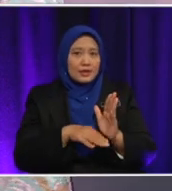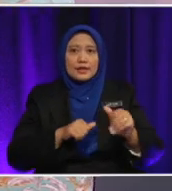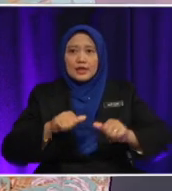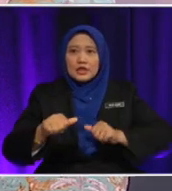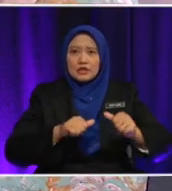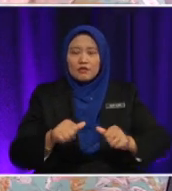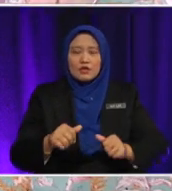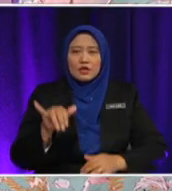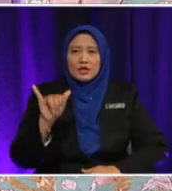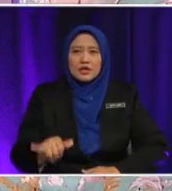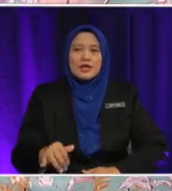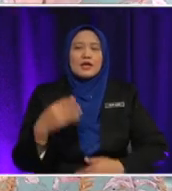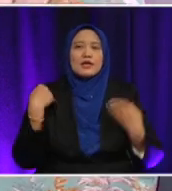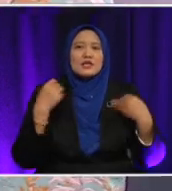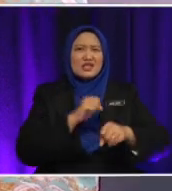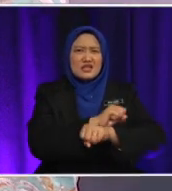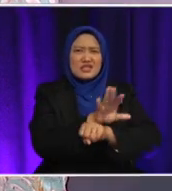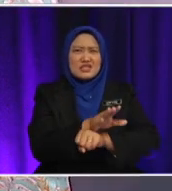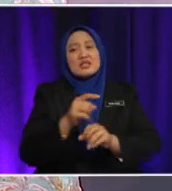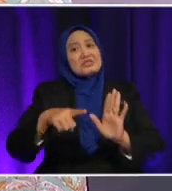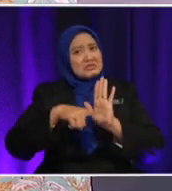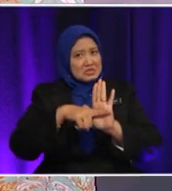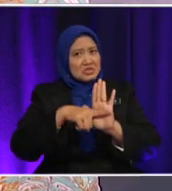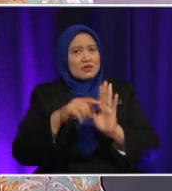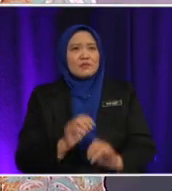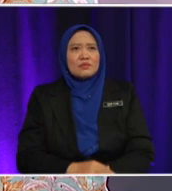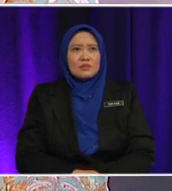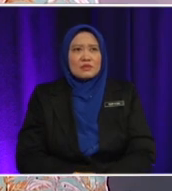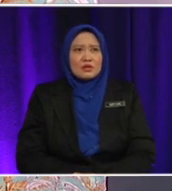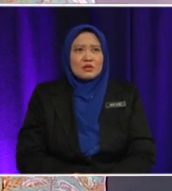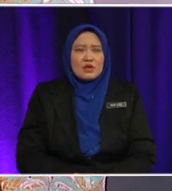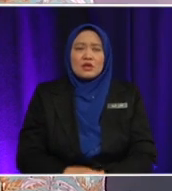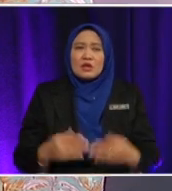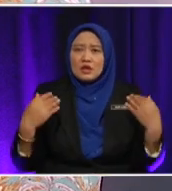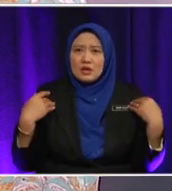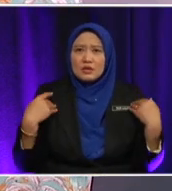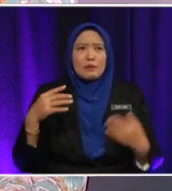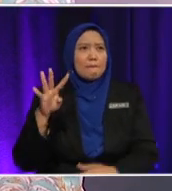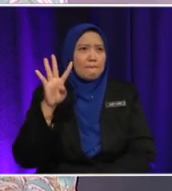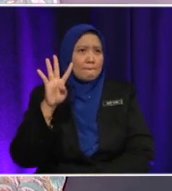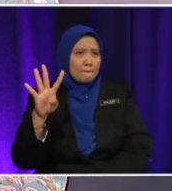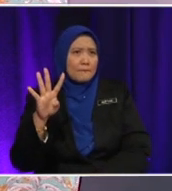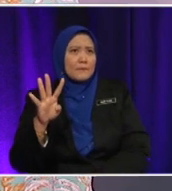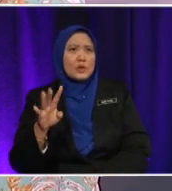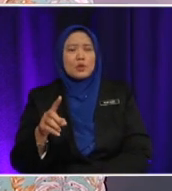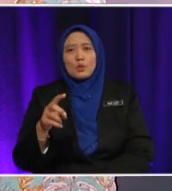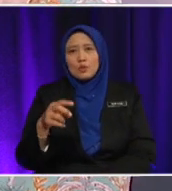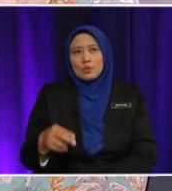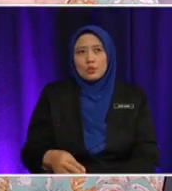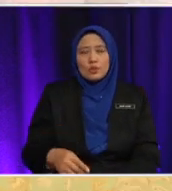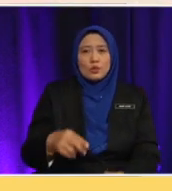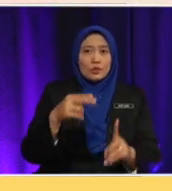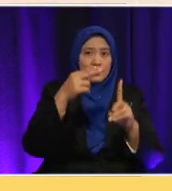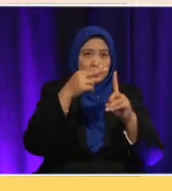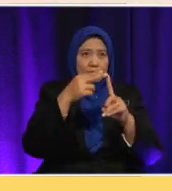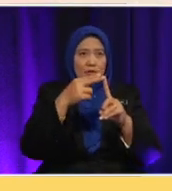seterusnya adalah 4 atau nggak kita kebangsaan ini kita ada empat tonggak yang utama yaitu yang pertama